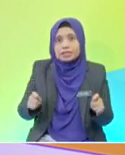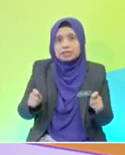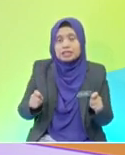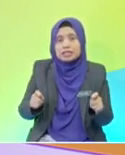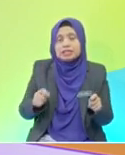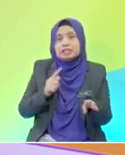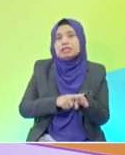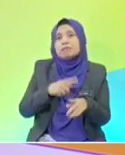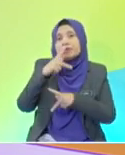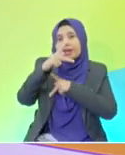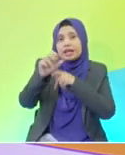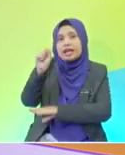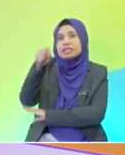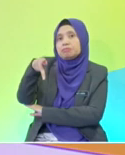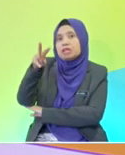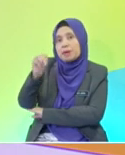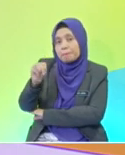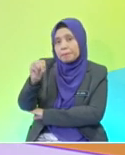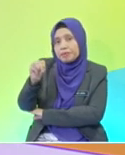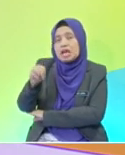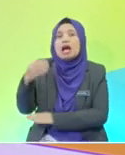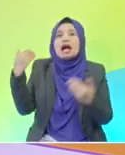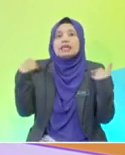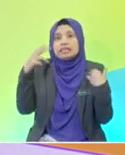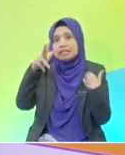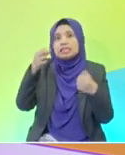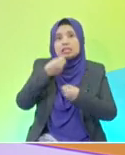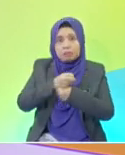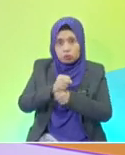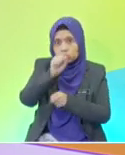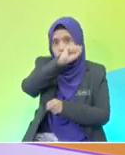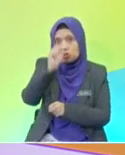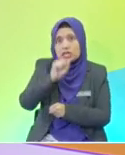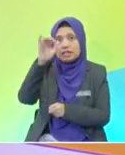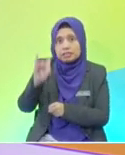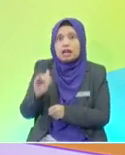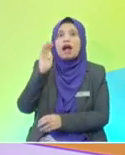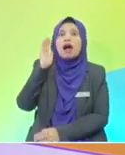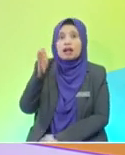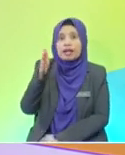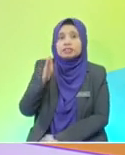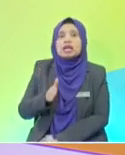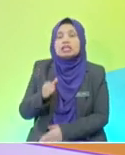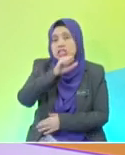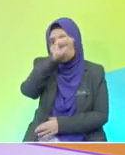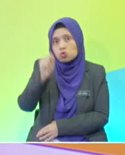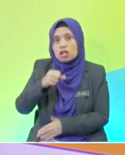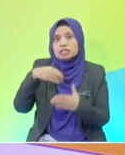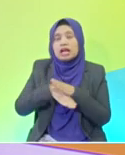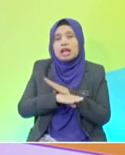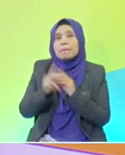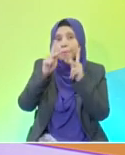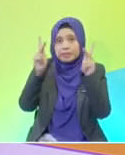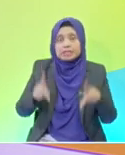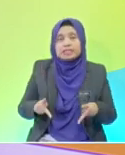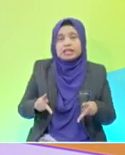peringkat SPM ekonomi kertas 1 terdapat tiga bentuk soal yang akan eee di soal di dalam pencak